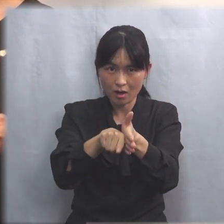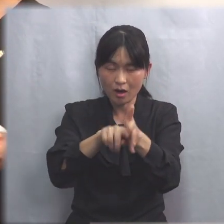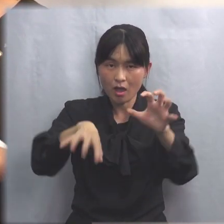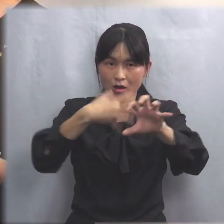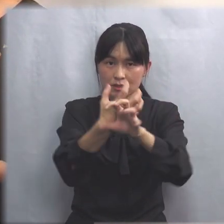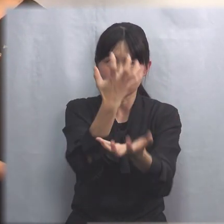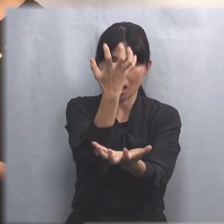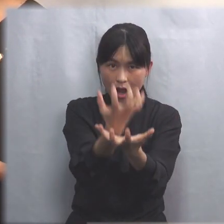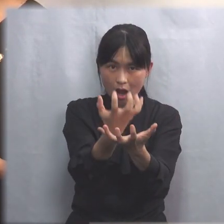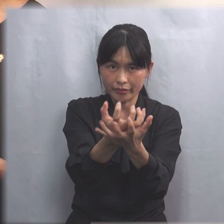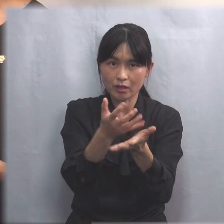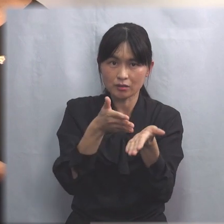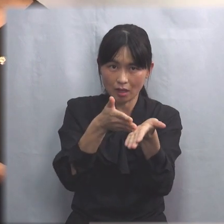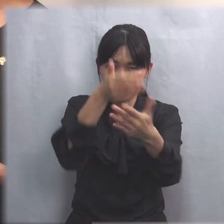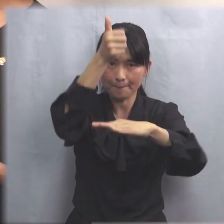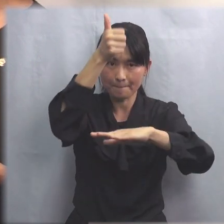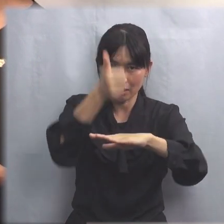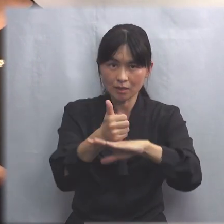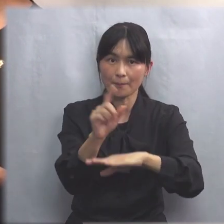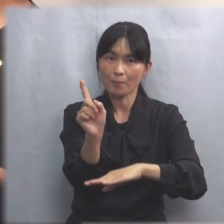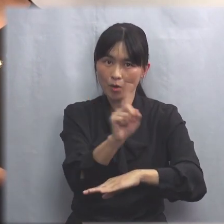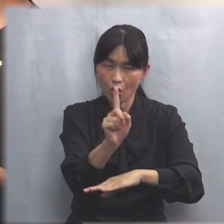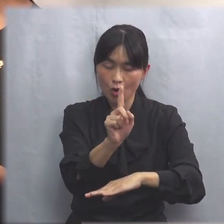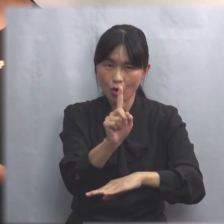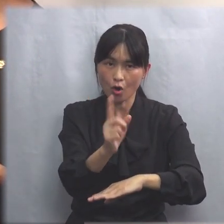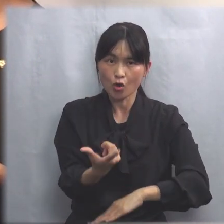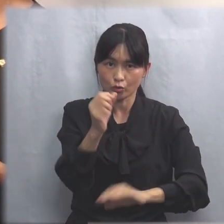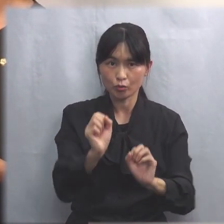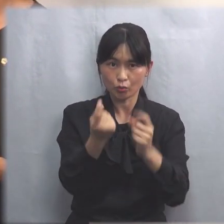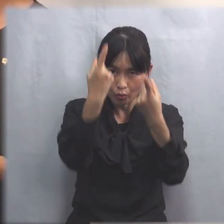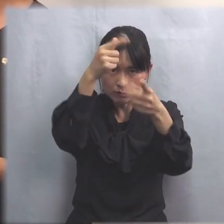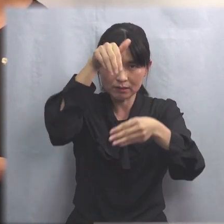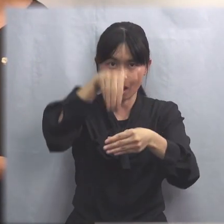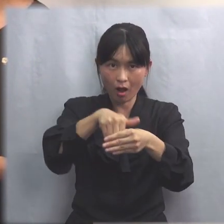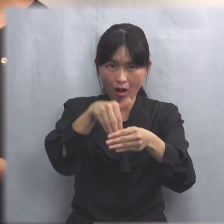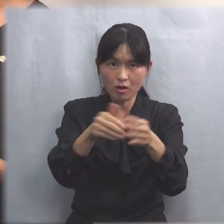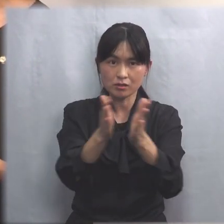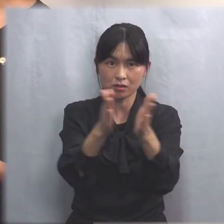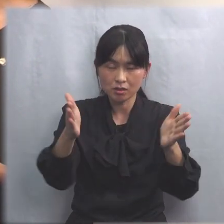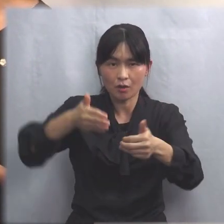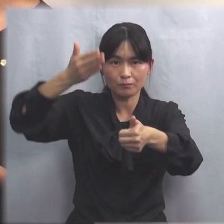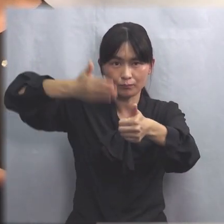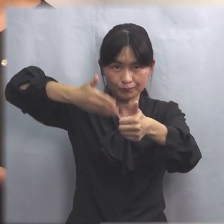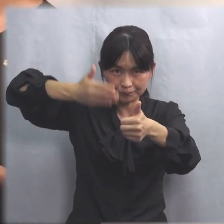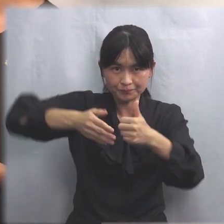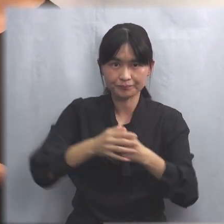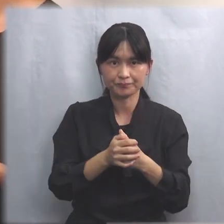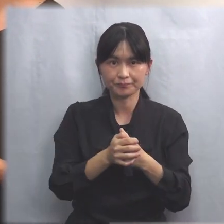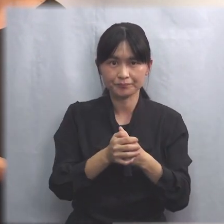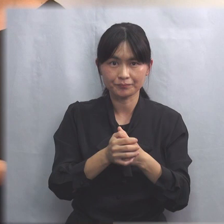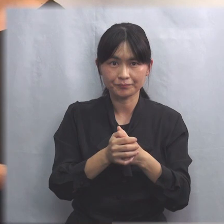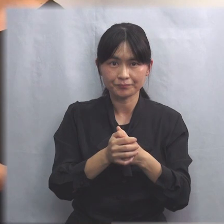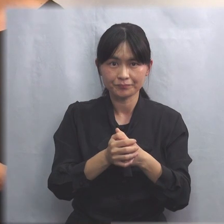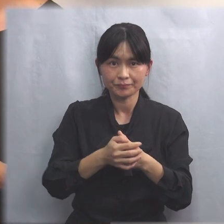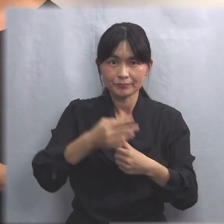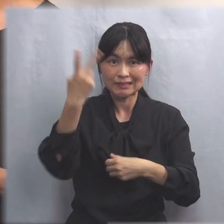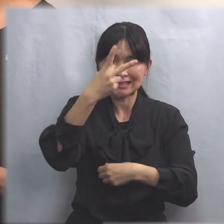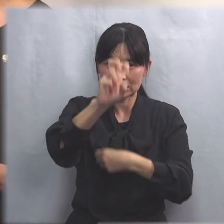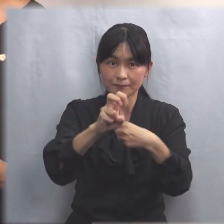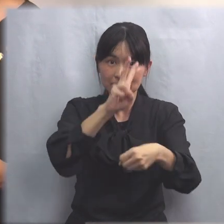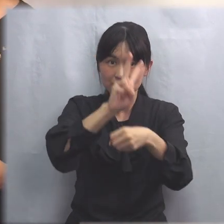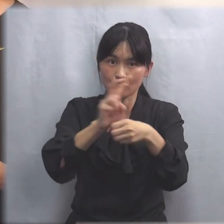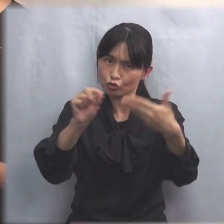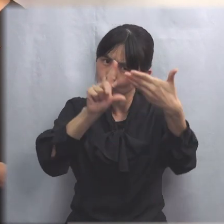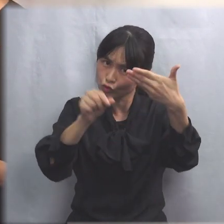이러한 혁신안의 제안의 마지막에 바로 조기 동시 당직 선거를 실시할 것을 권고를 드렸습니다. 그래서